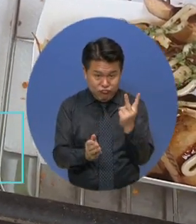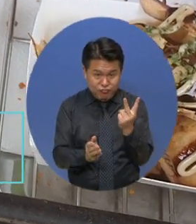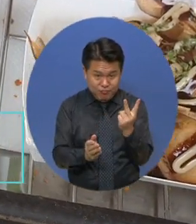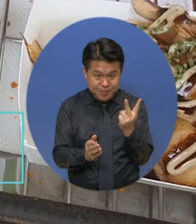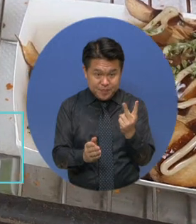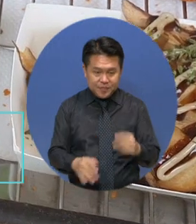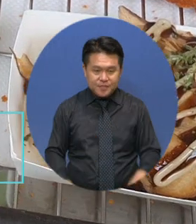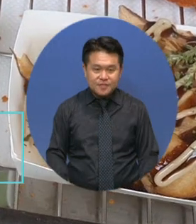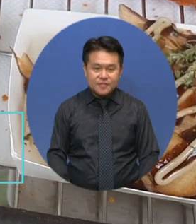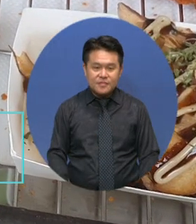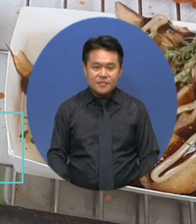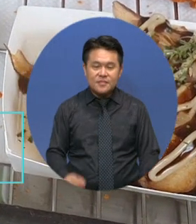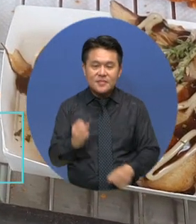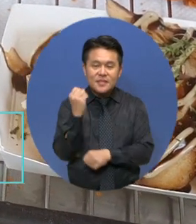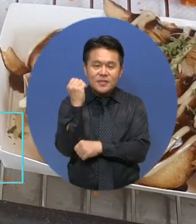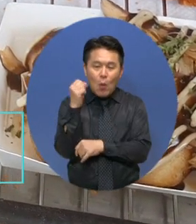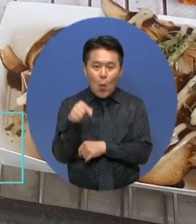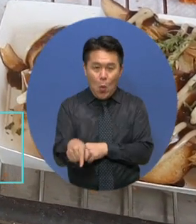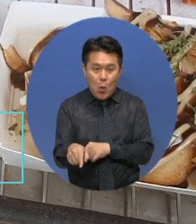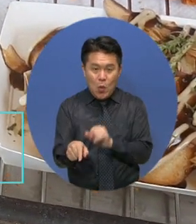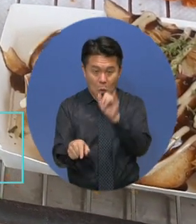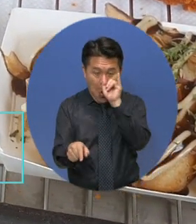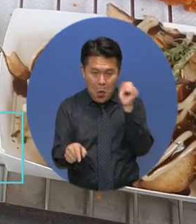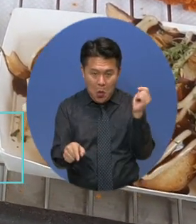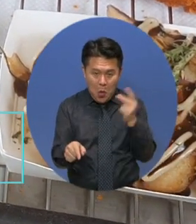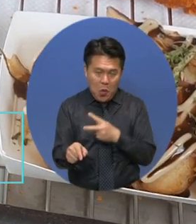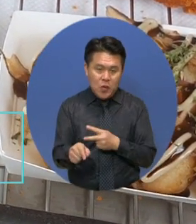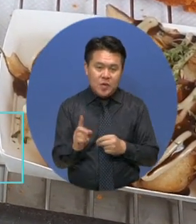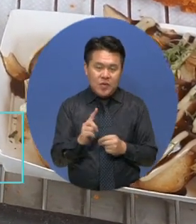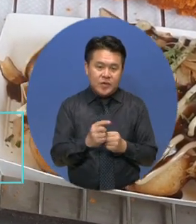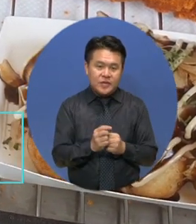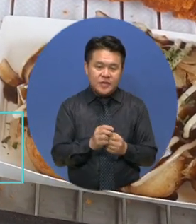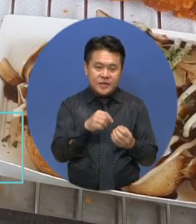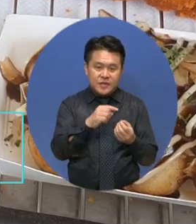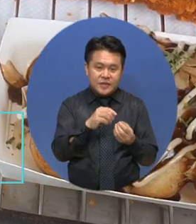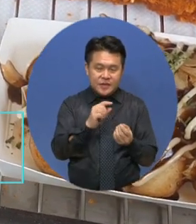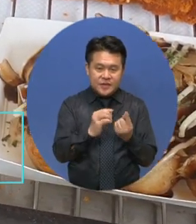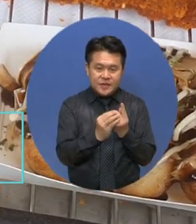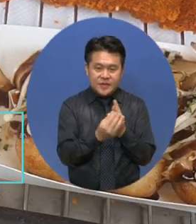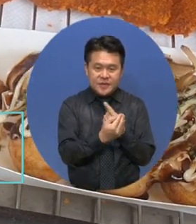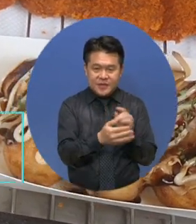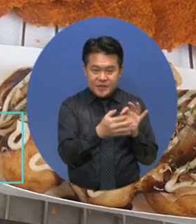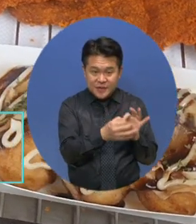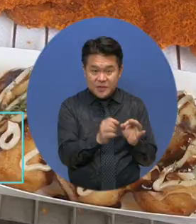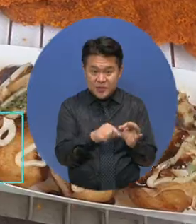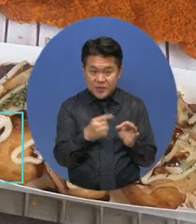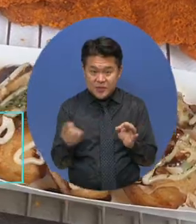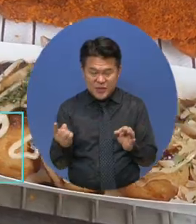가지인가요? 요거랑 그냥 기본 오리지널 핫도그도 있고 뭐 갈릭이랑 이 옆쪽에 보이시는